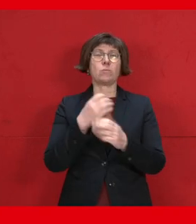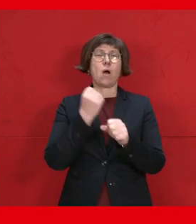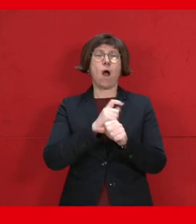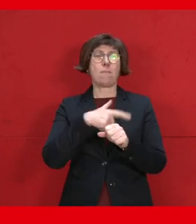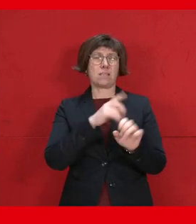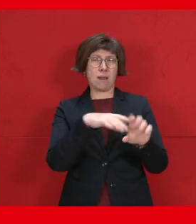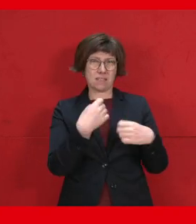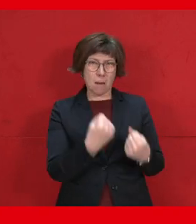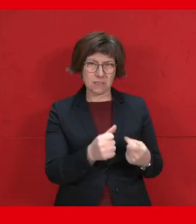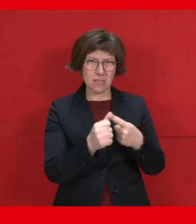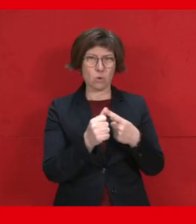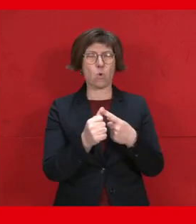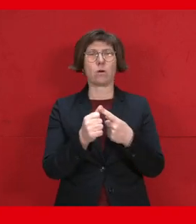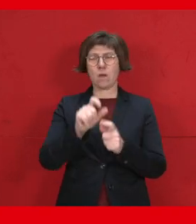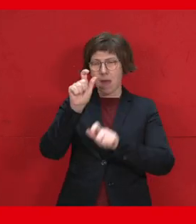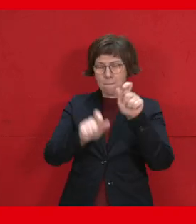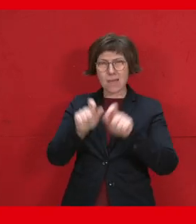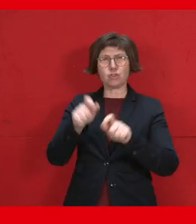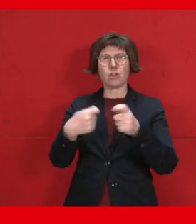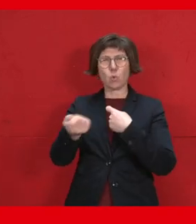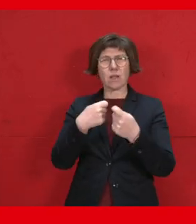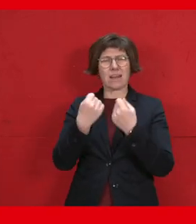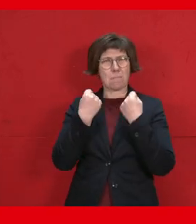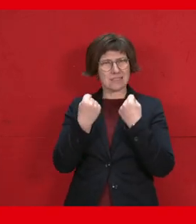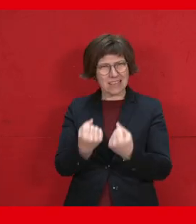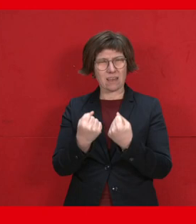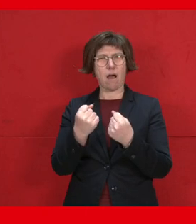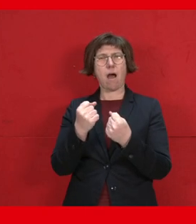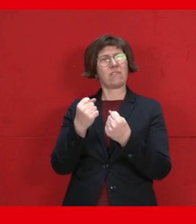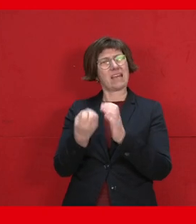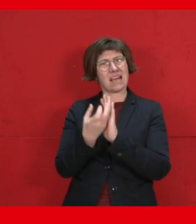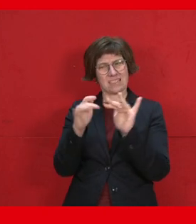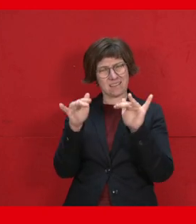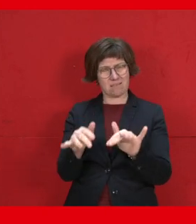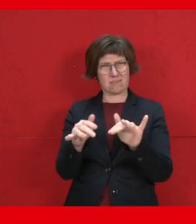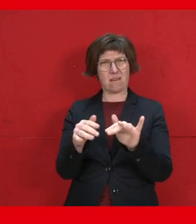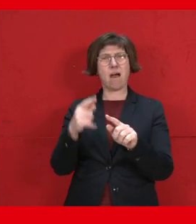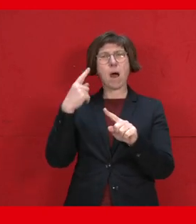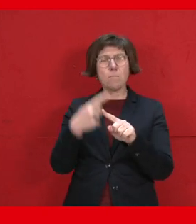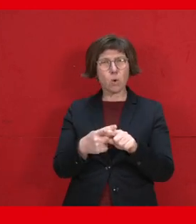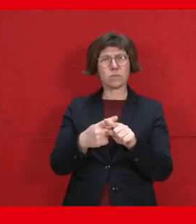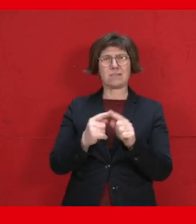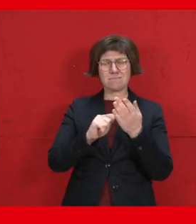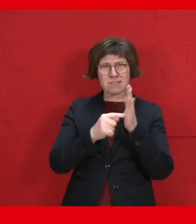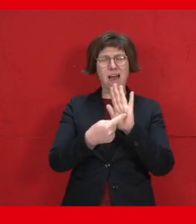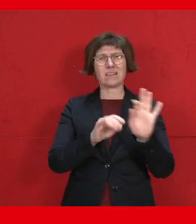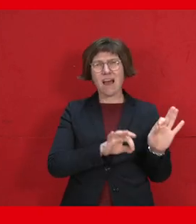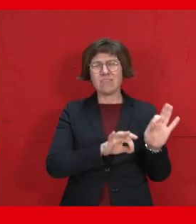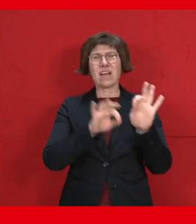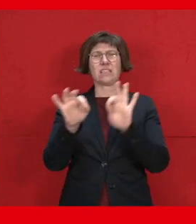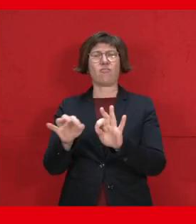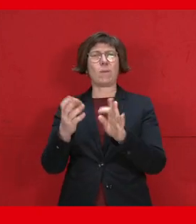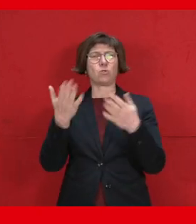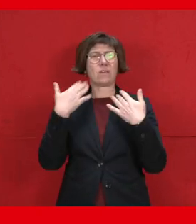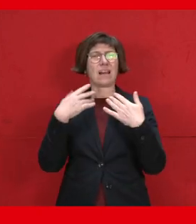sichern, wenn wir die Existenzen von Menschen und von Unternehmen sichern und wenn wir Zeichen setzen zur Transformation in eine klimaneutrale